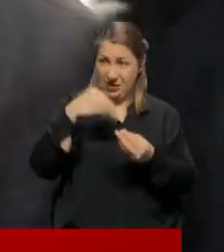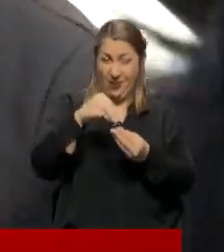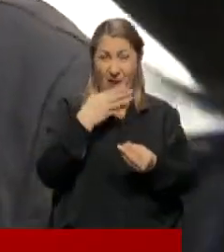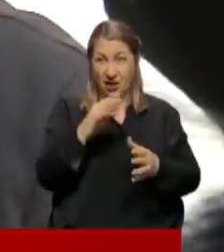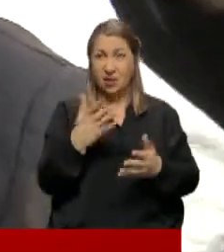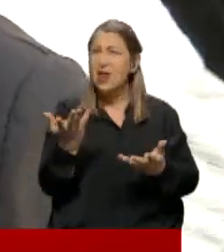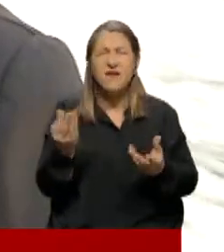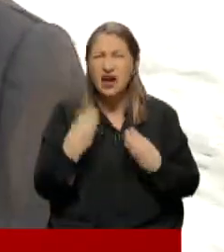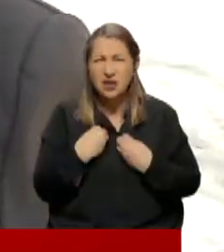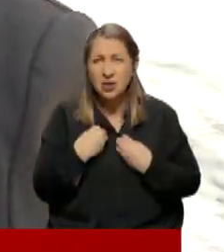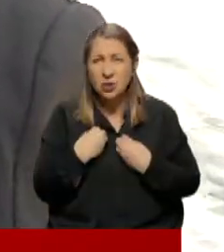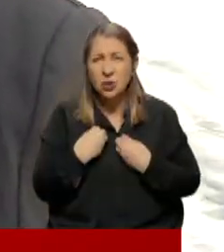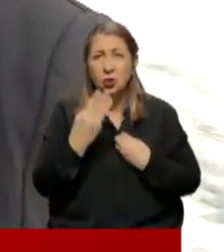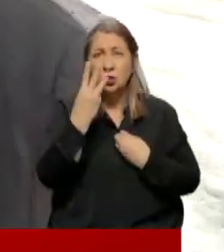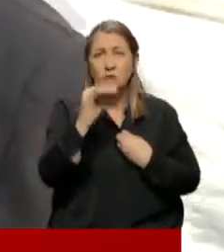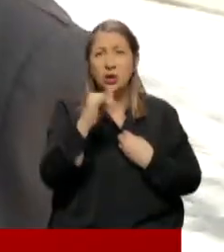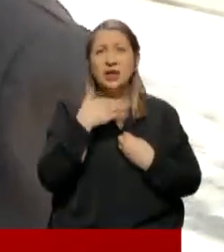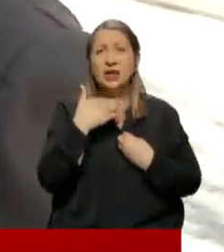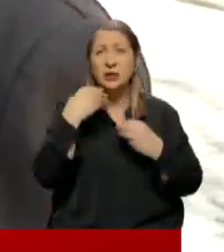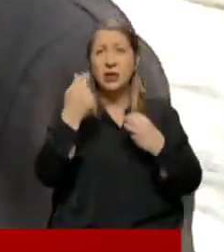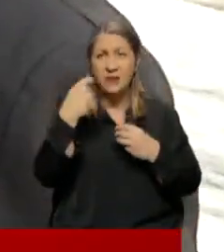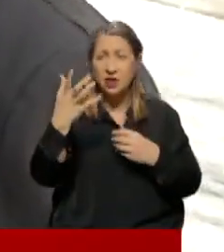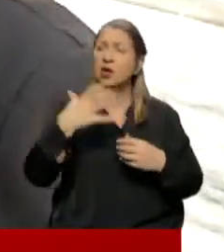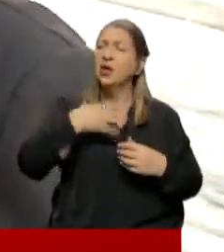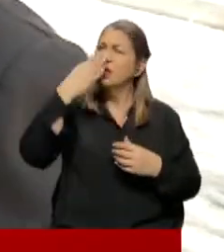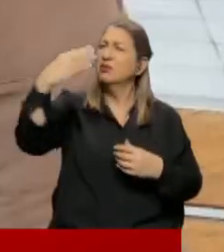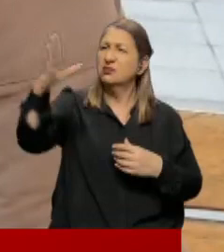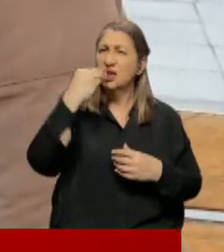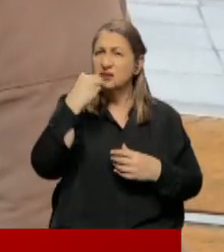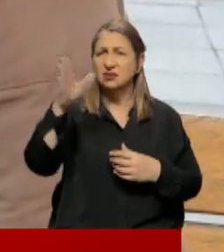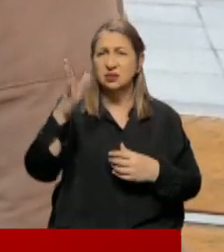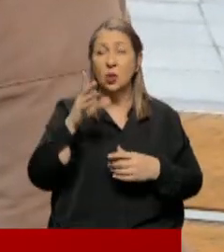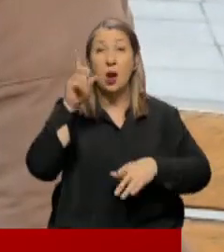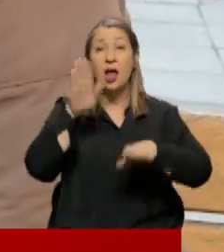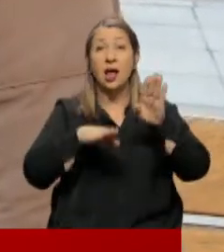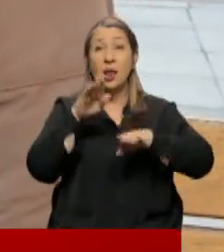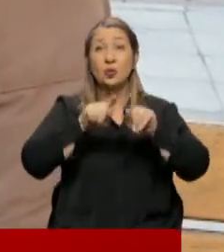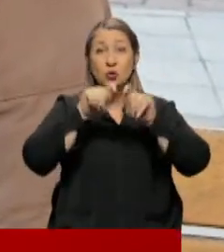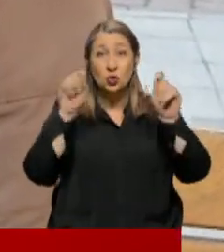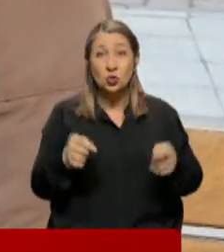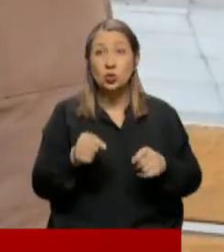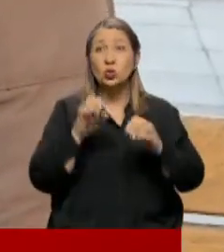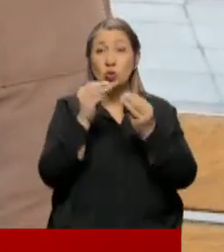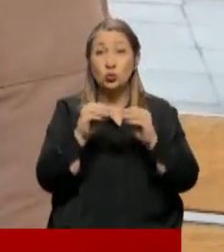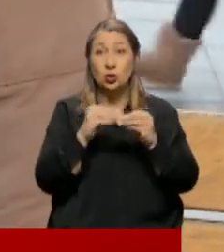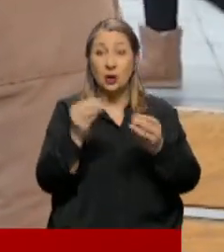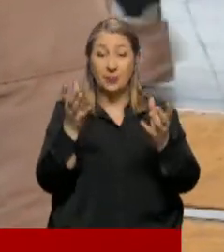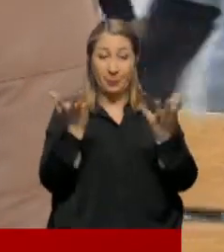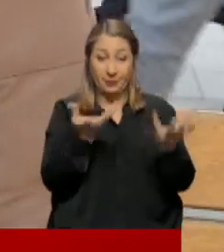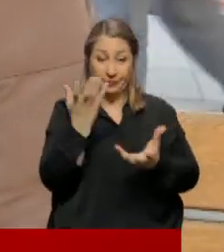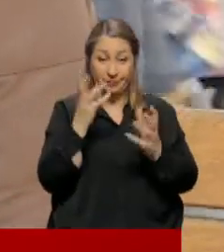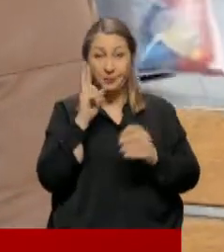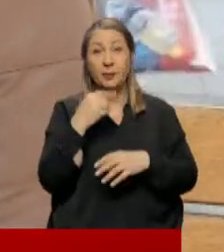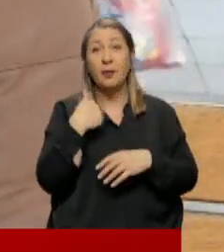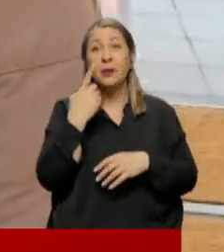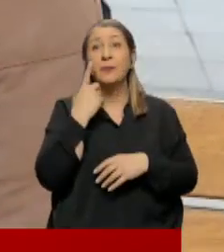verdik ne verdin bir kilo kıyma verdim alsın onu da kendisiyiz bu reklamlarda sucuklar şeyler yumurtalar kırılıyor